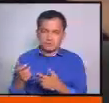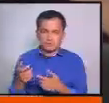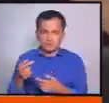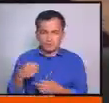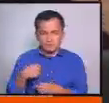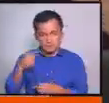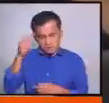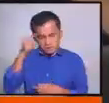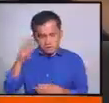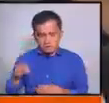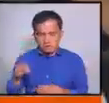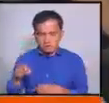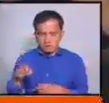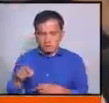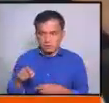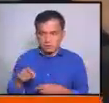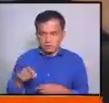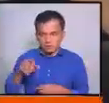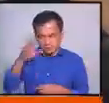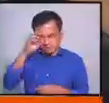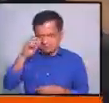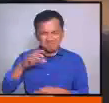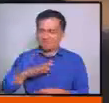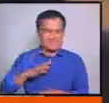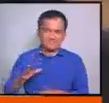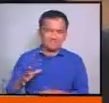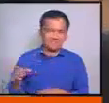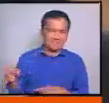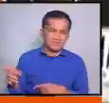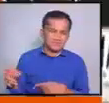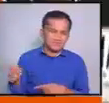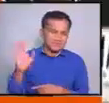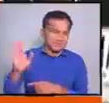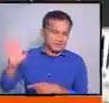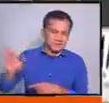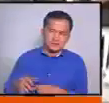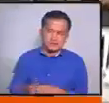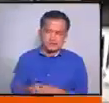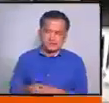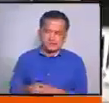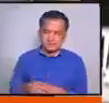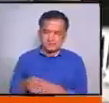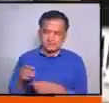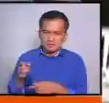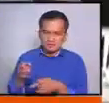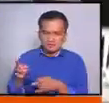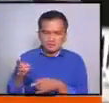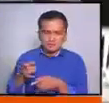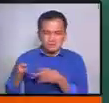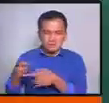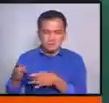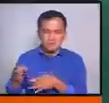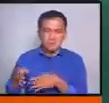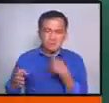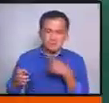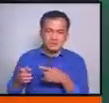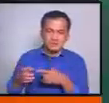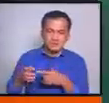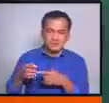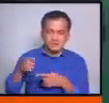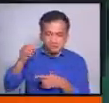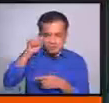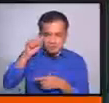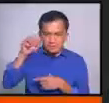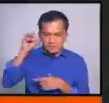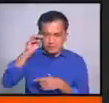think this is very ungentlemanly, no, of him. Tila sinumbatan din ni Albayalde si Magalong na minsan daw